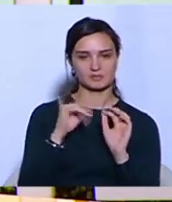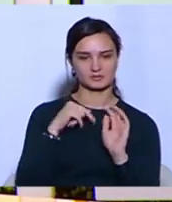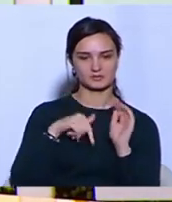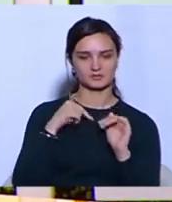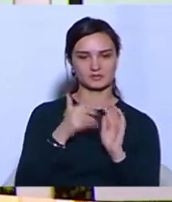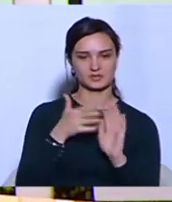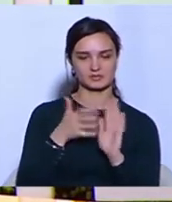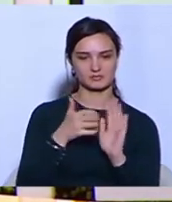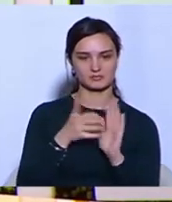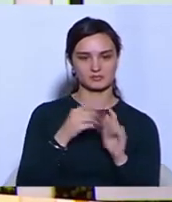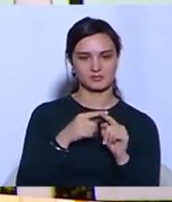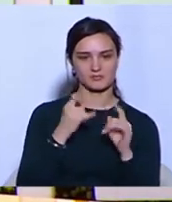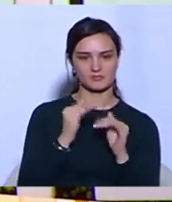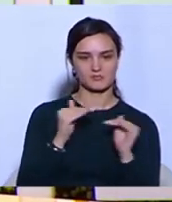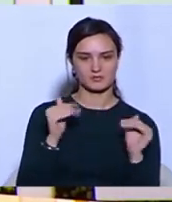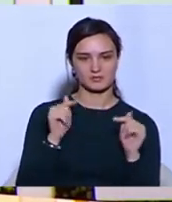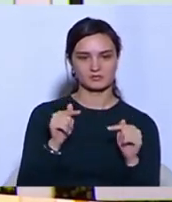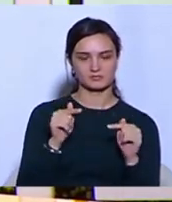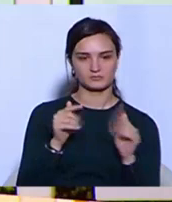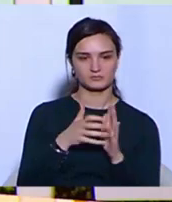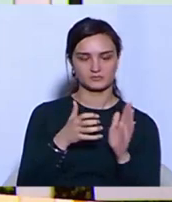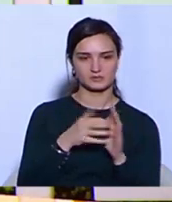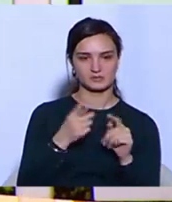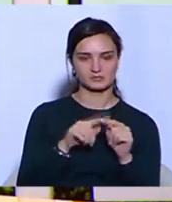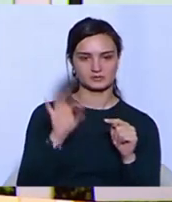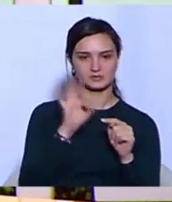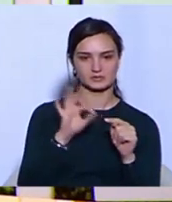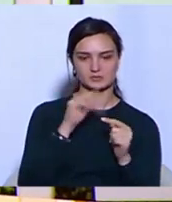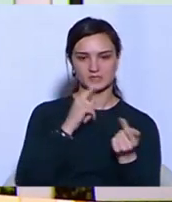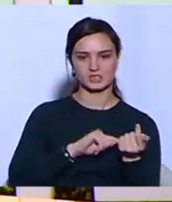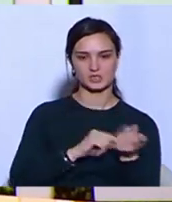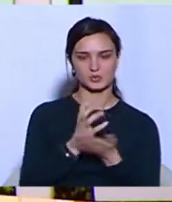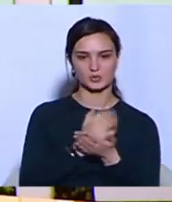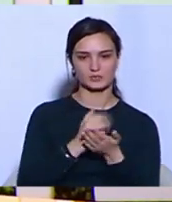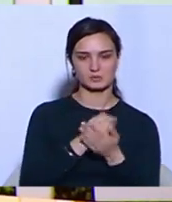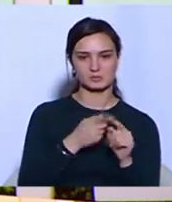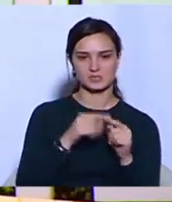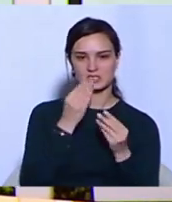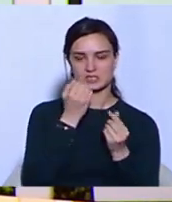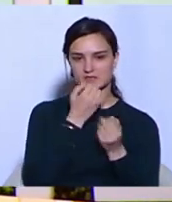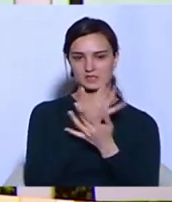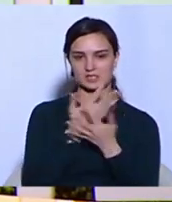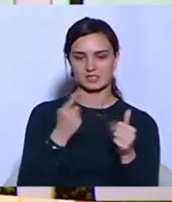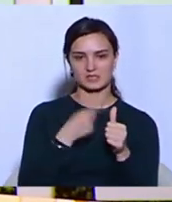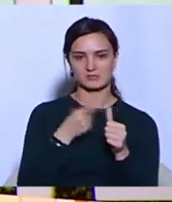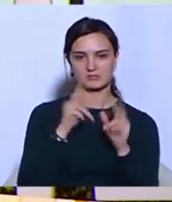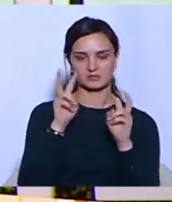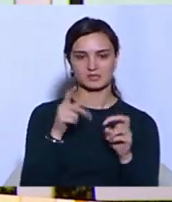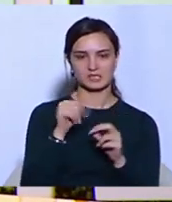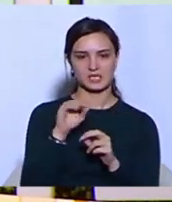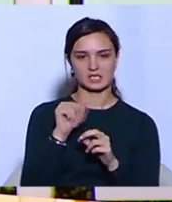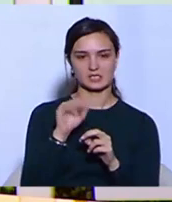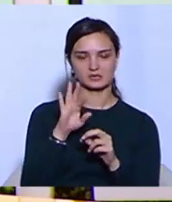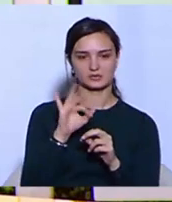ნაკლებობა. და აი ამ ბავშვს ამ ფერმენტების ნაკლებობის გამო სისხლში უგროვდებოდა ისეთი ნივთიერება, რომელსაც ქვია